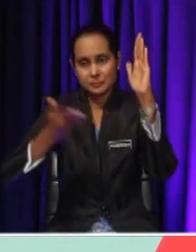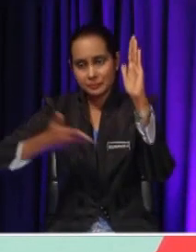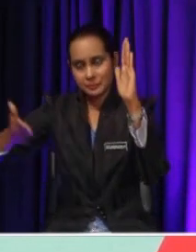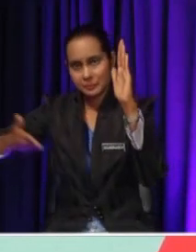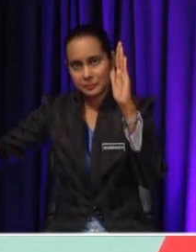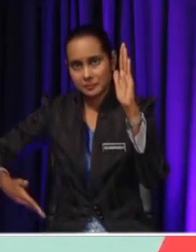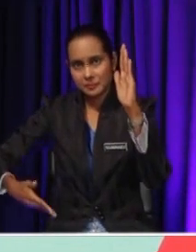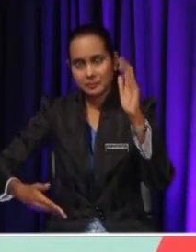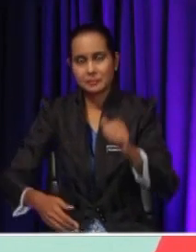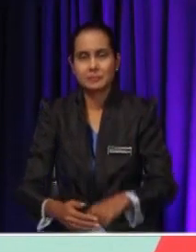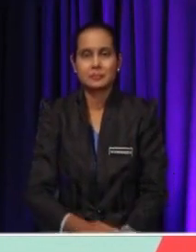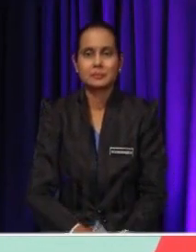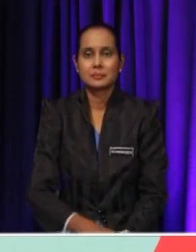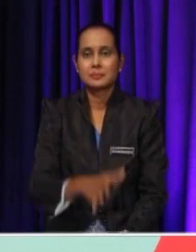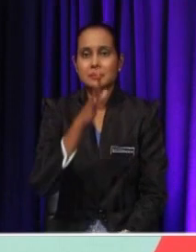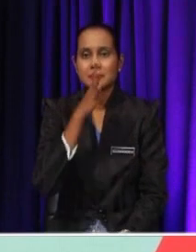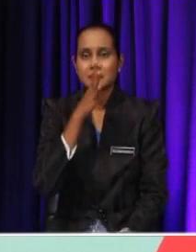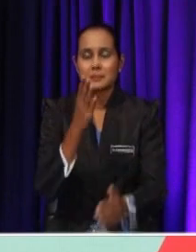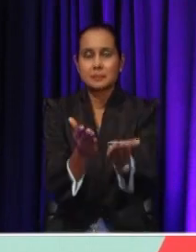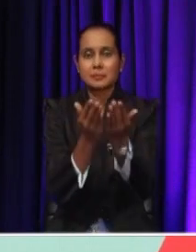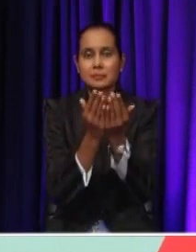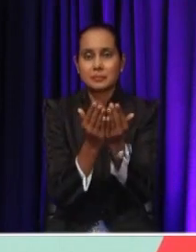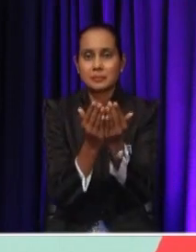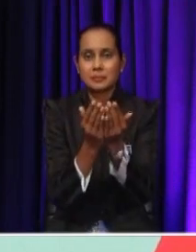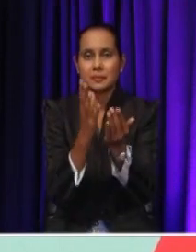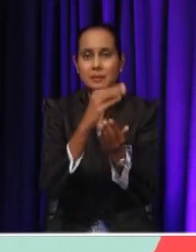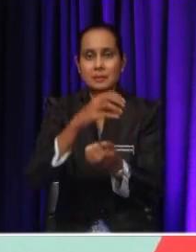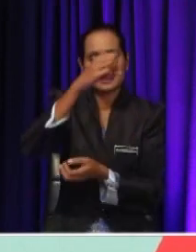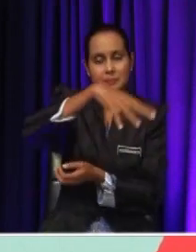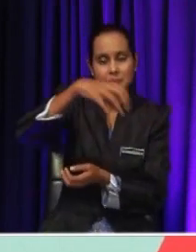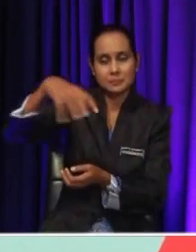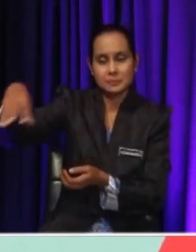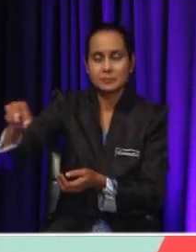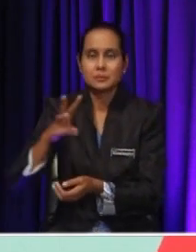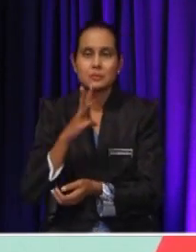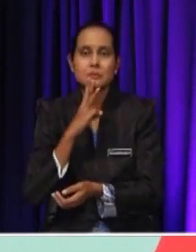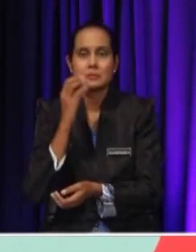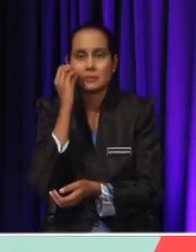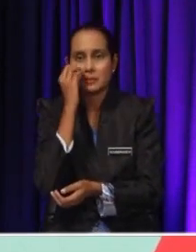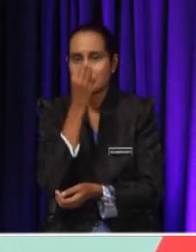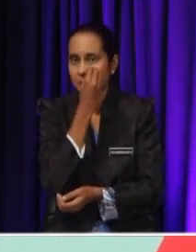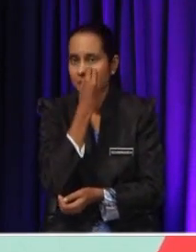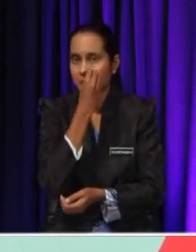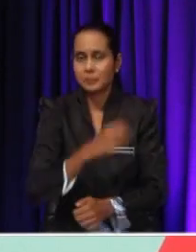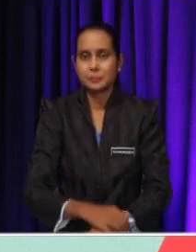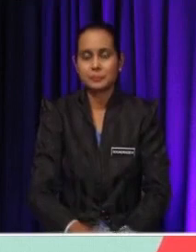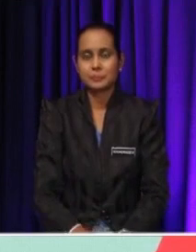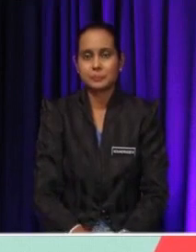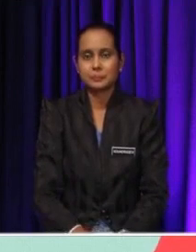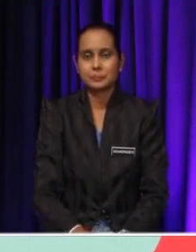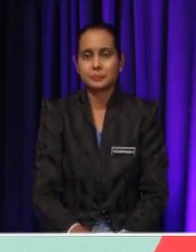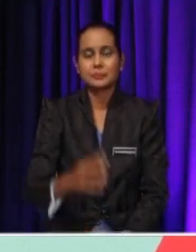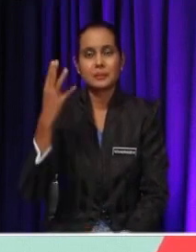dan Menyiram air mawar di atas Pusara Bonda dan rangkap yang keenam ialah mereka